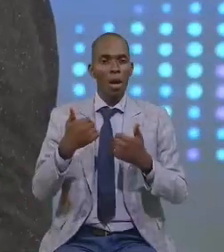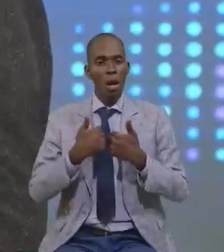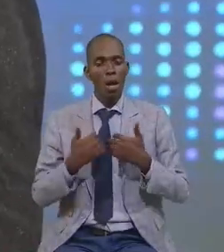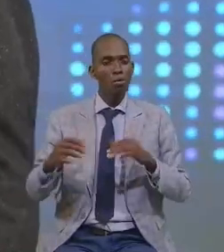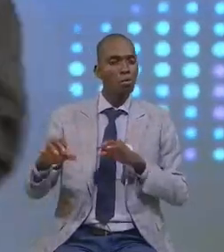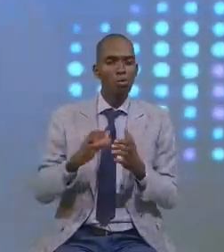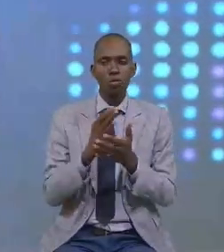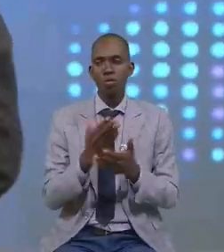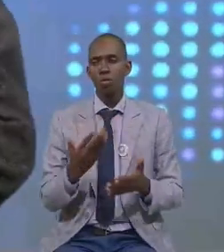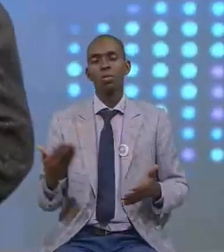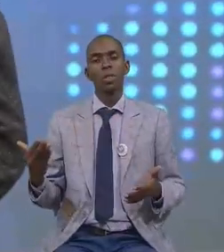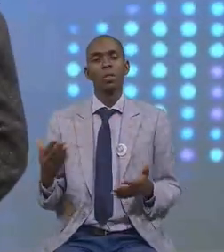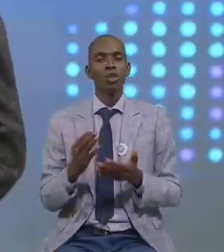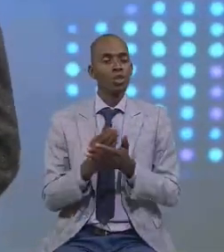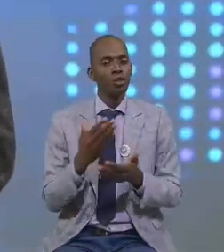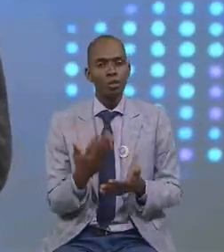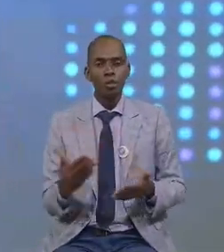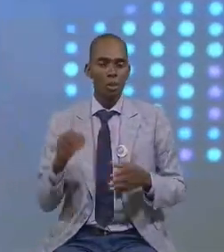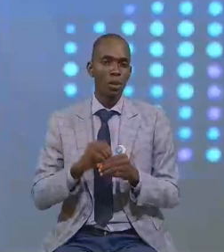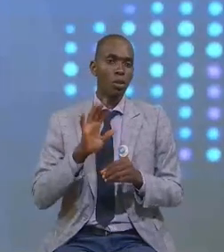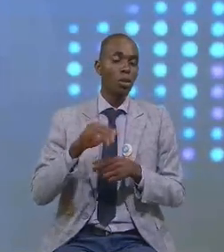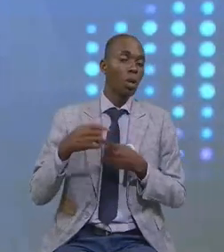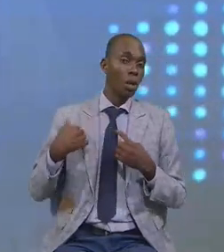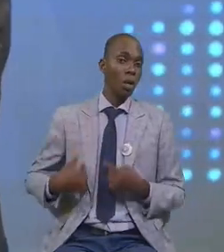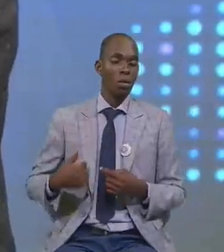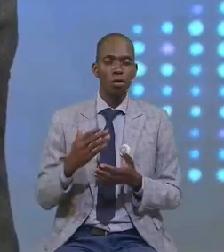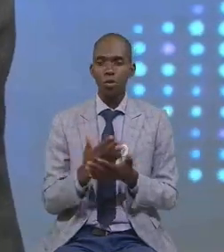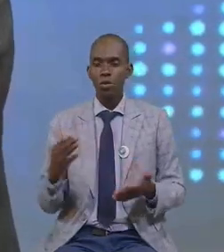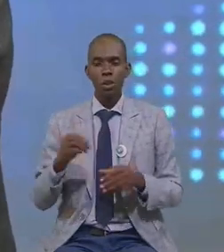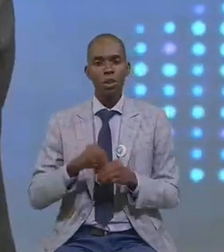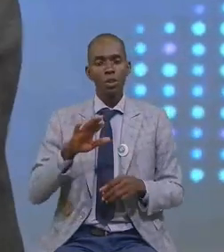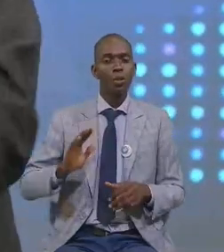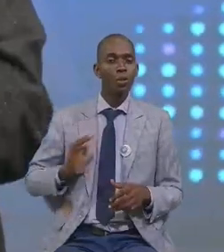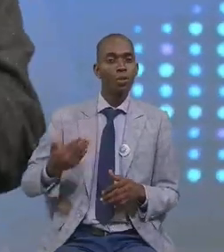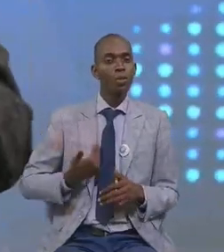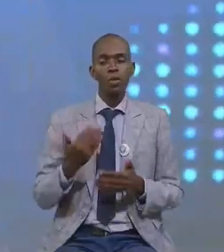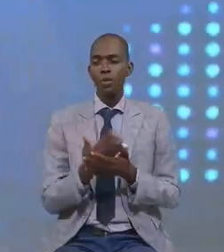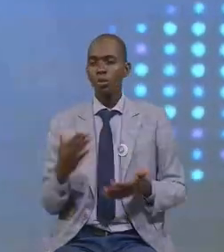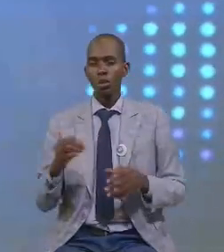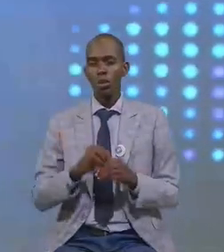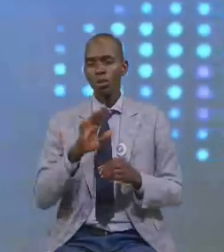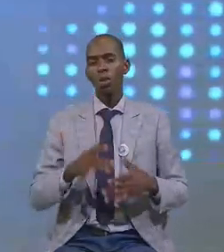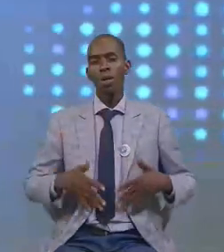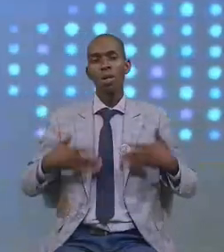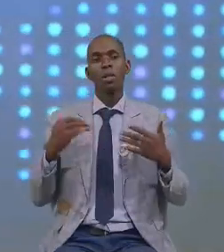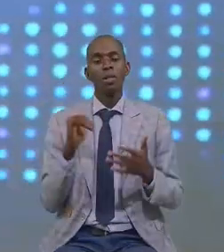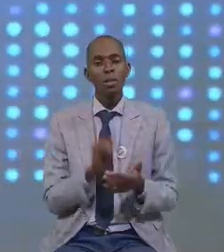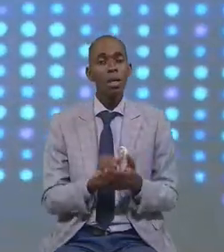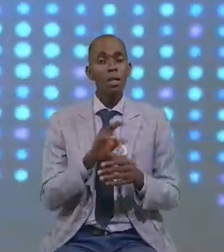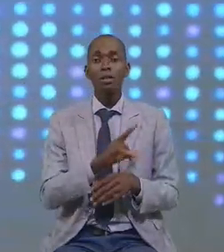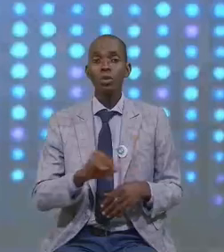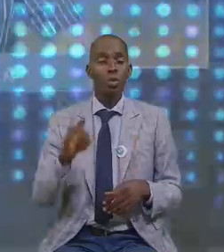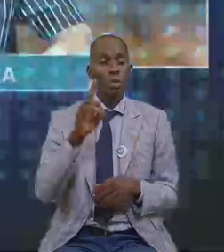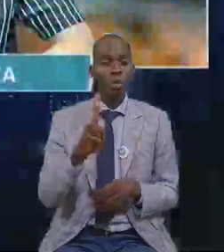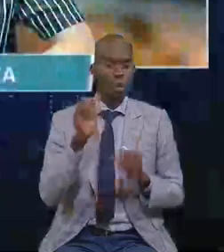fait quelque chose dans ton cœur, quelque chose dans ton âme, quelque chose dans ta vie, que nul